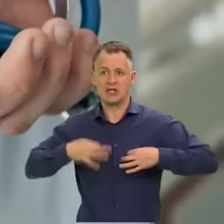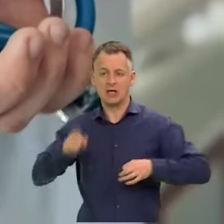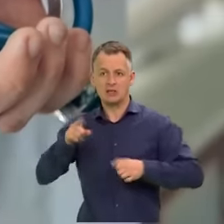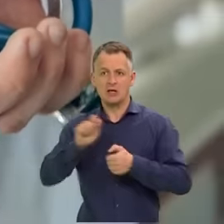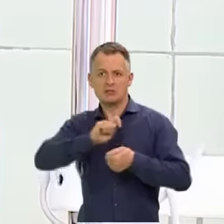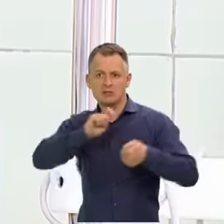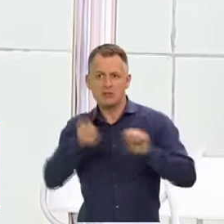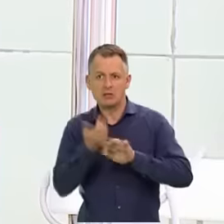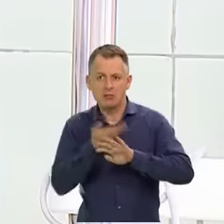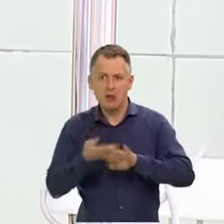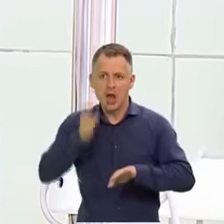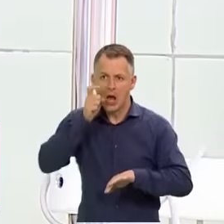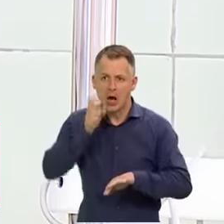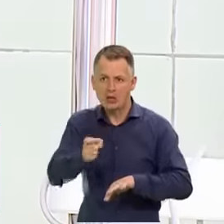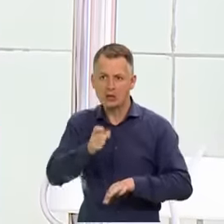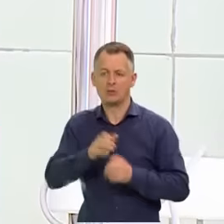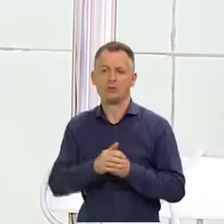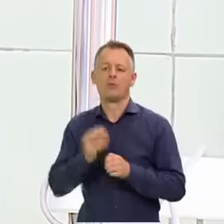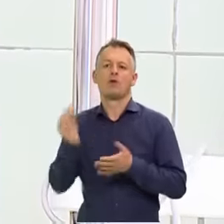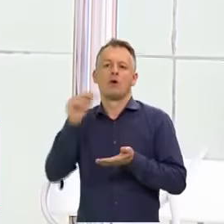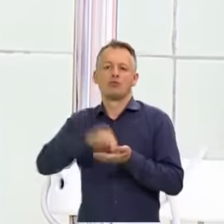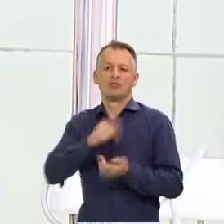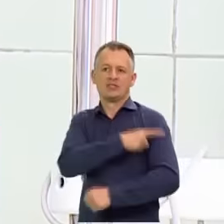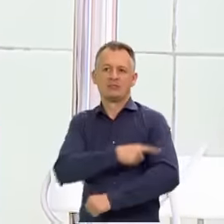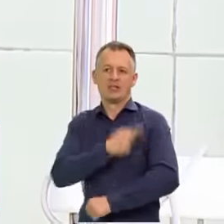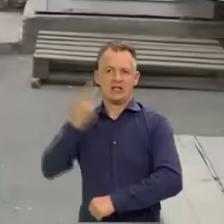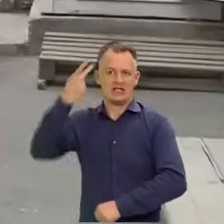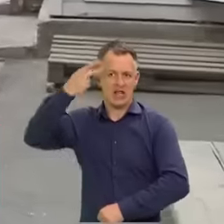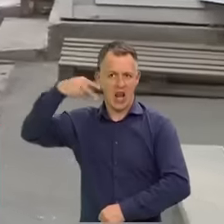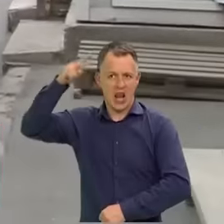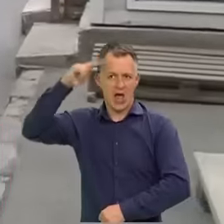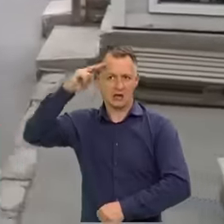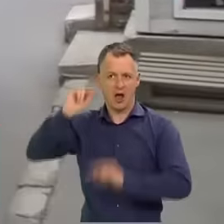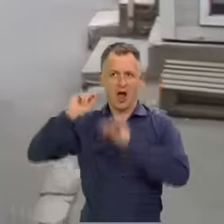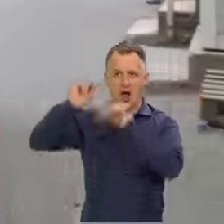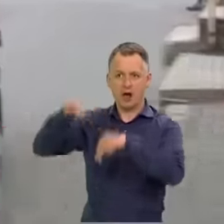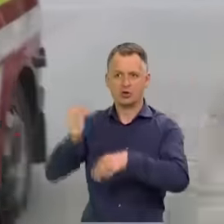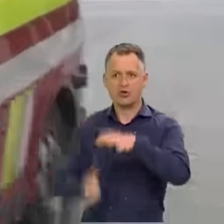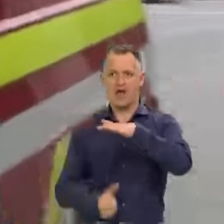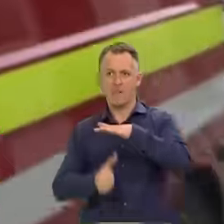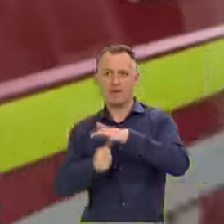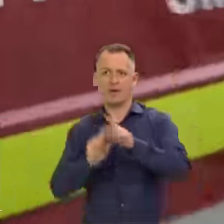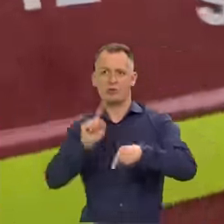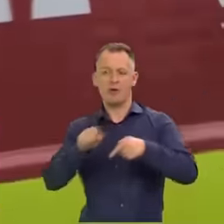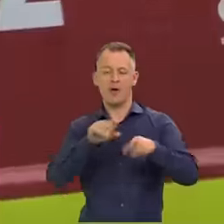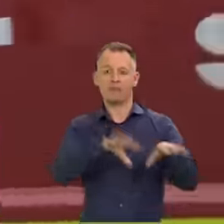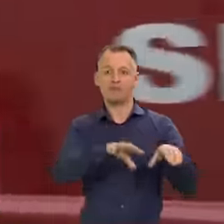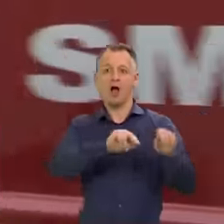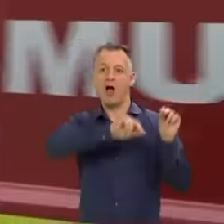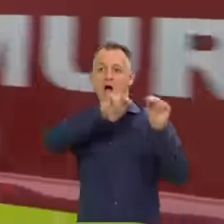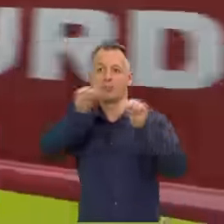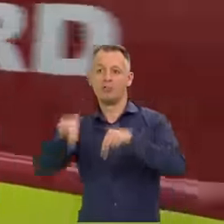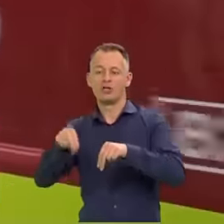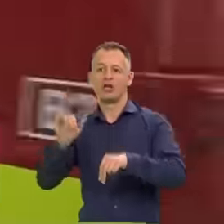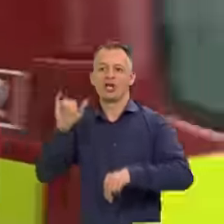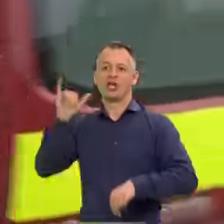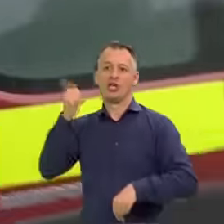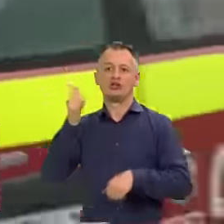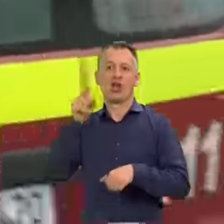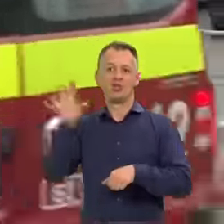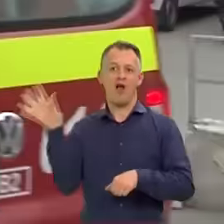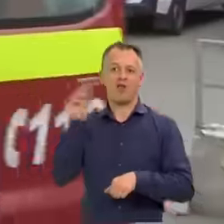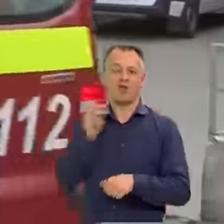A fost internată la spitalul din Slatina, a ajuns în capitală și apoi la Iași. Aici a aflat că este compatibilă cu sora ei, care